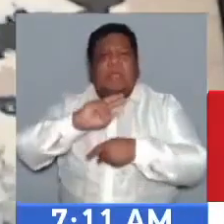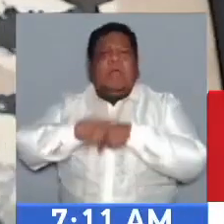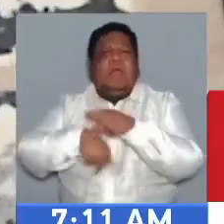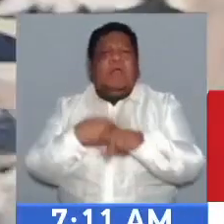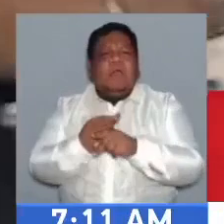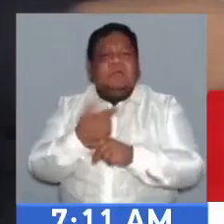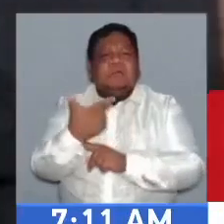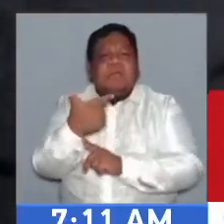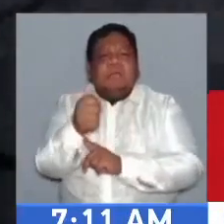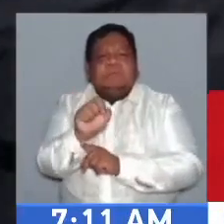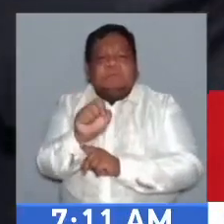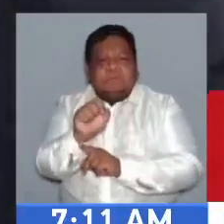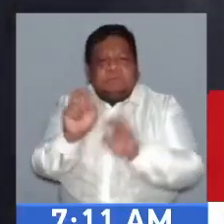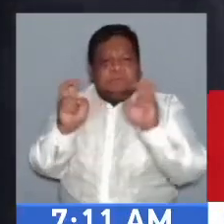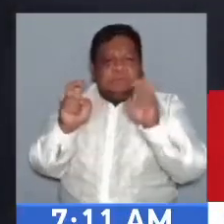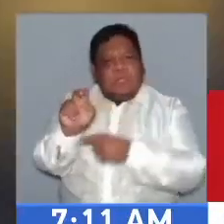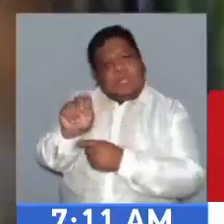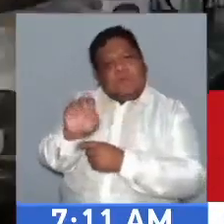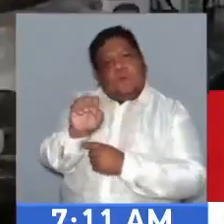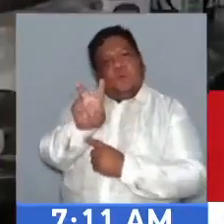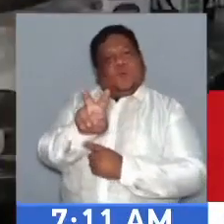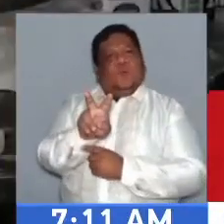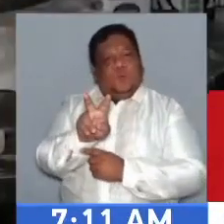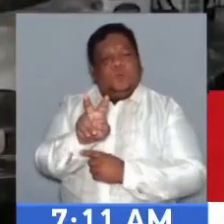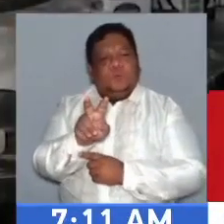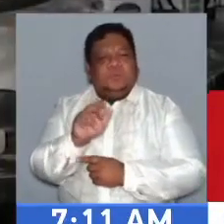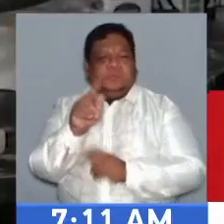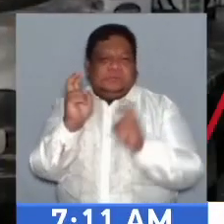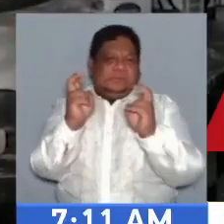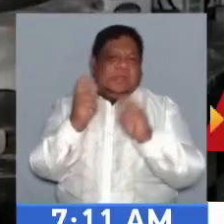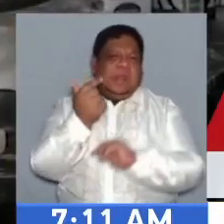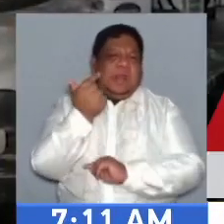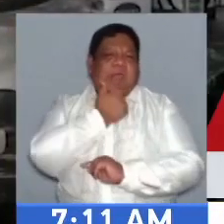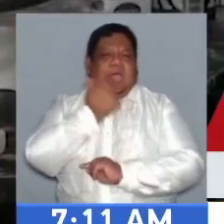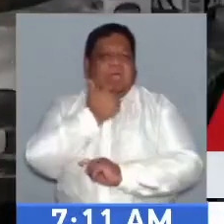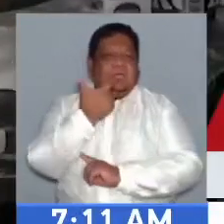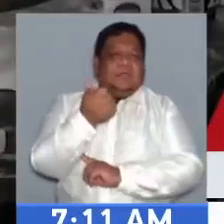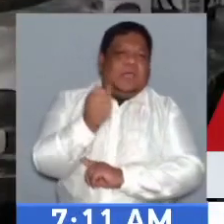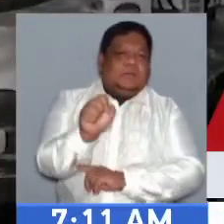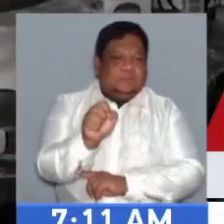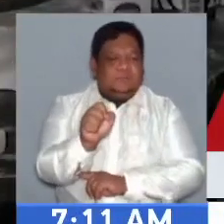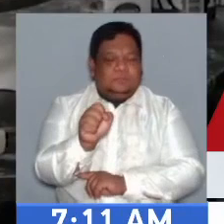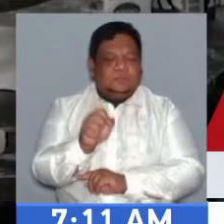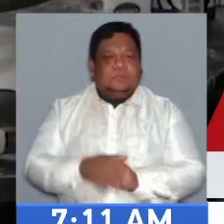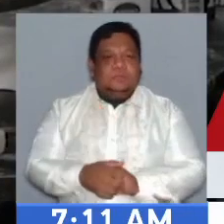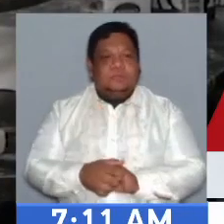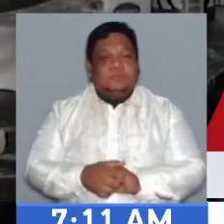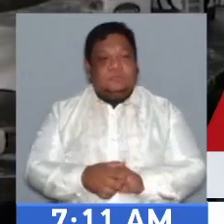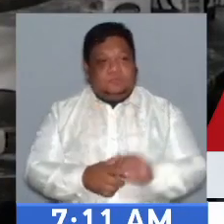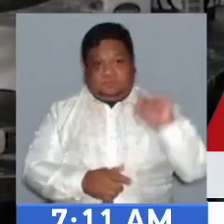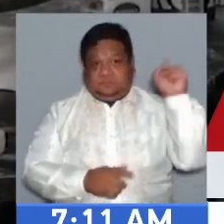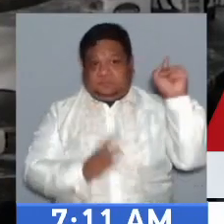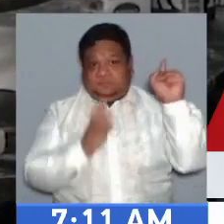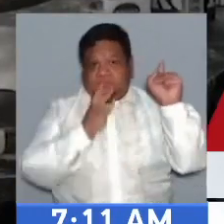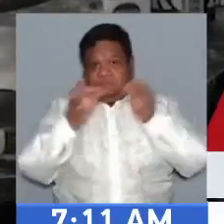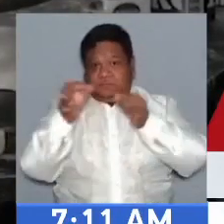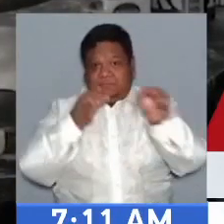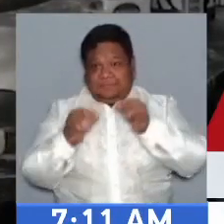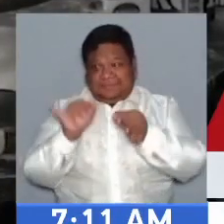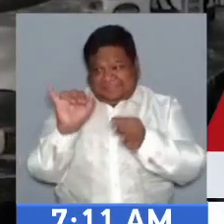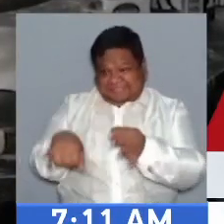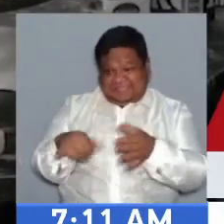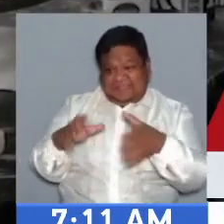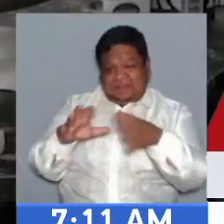nitrous oxide o laughing gas. Usually kasi itong nitrous oxide na to ay ginagamit sa mga clinic, sa tulad